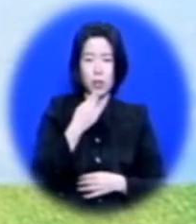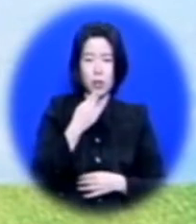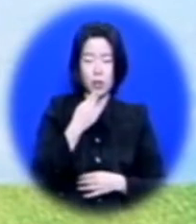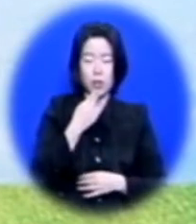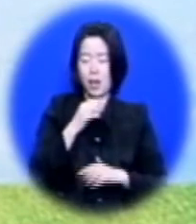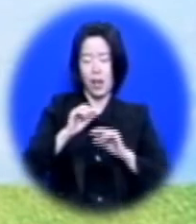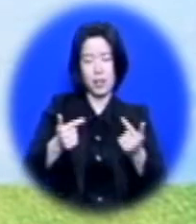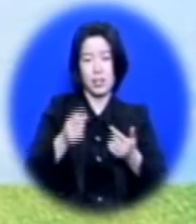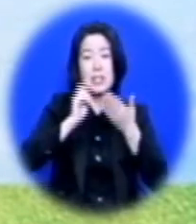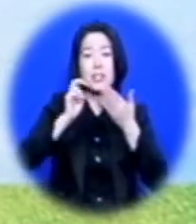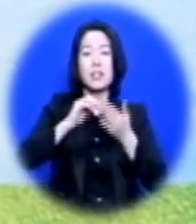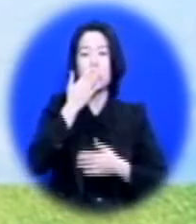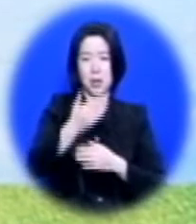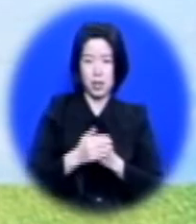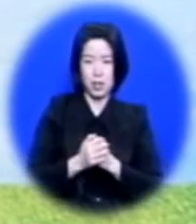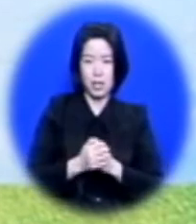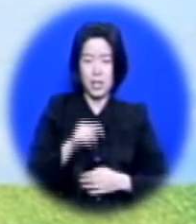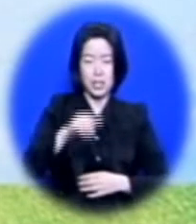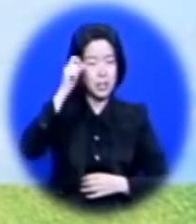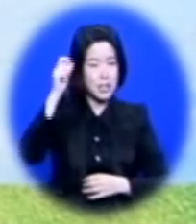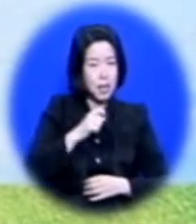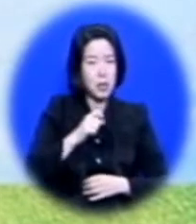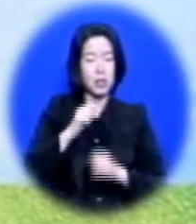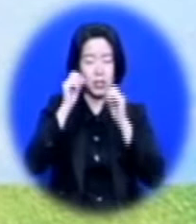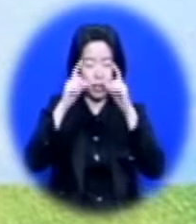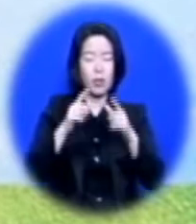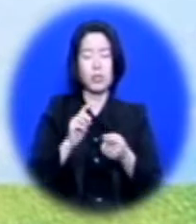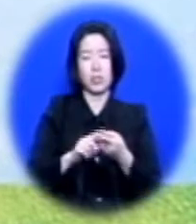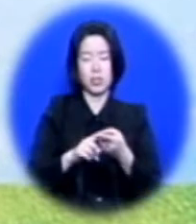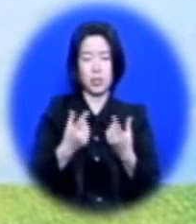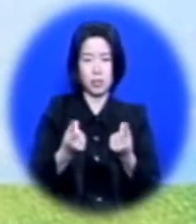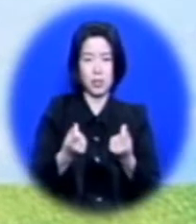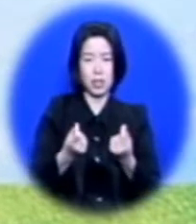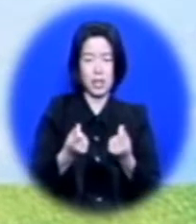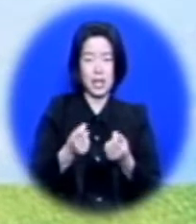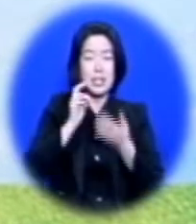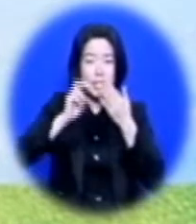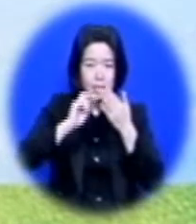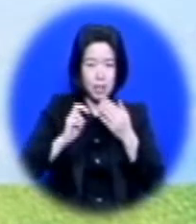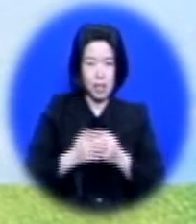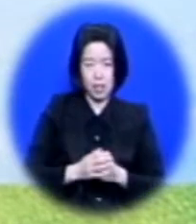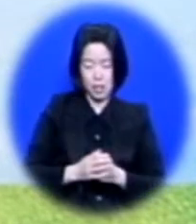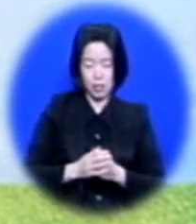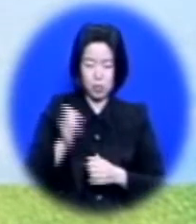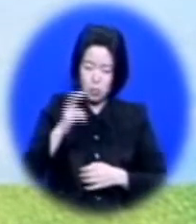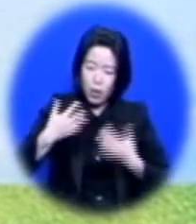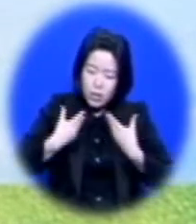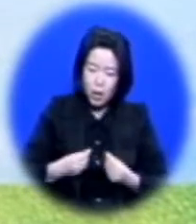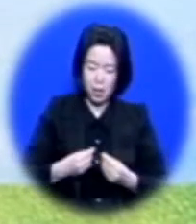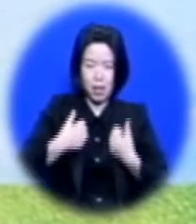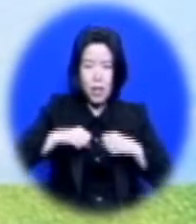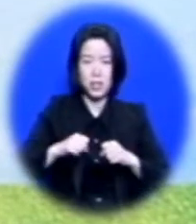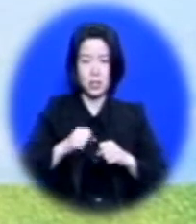있잖아요 이것이 새벽을 깨우는 거에요 찬양하는 절망할 수 밖에요 낙심할 수밖에 없고